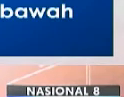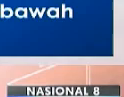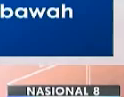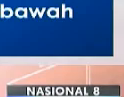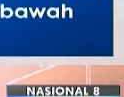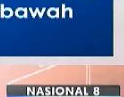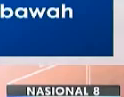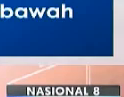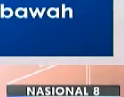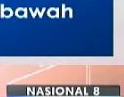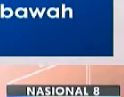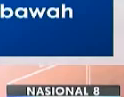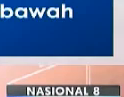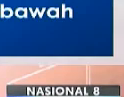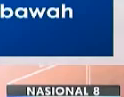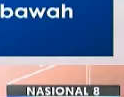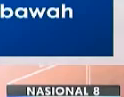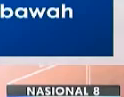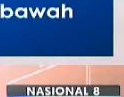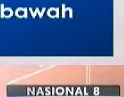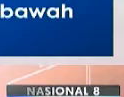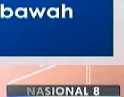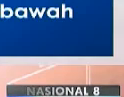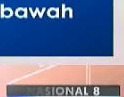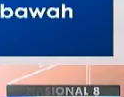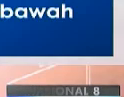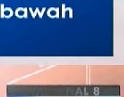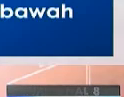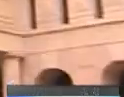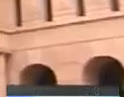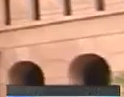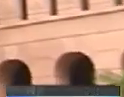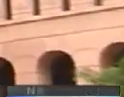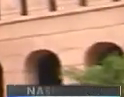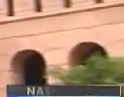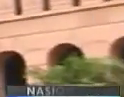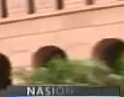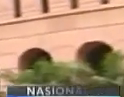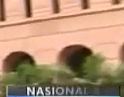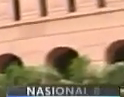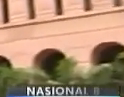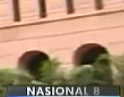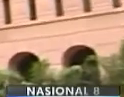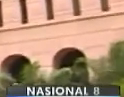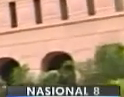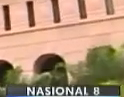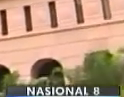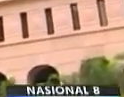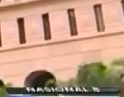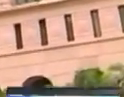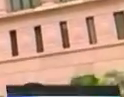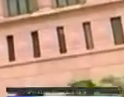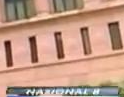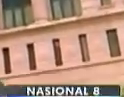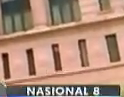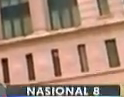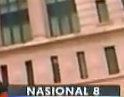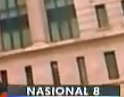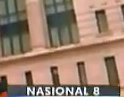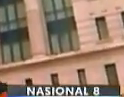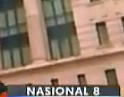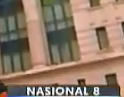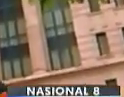nilai namun mempunyai asas perniagaan kukuh. Datuk Seri Wahid memaklumkannya dalam jawapan bertulis kepada Wakil Amanah Shah